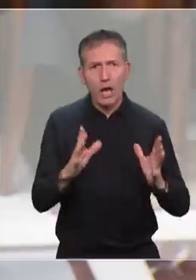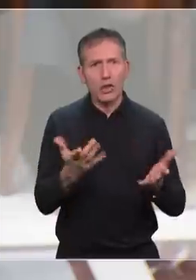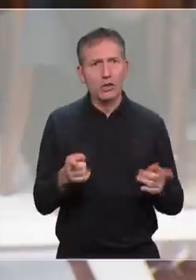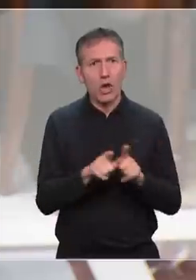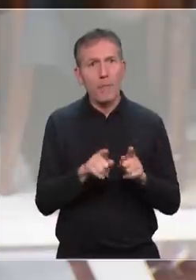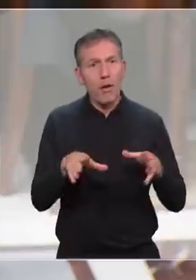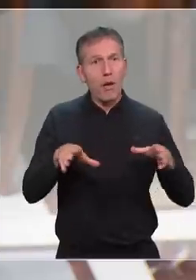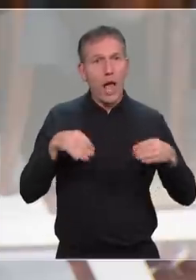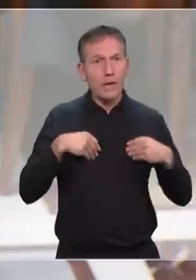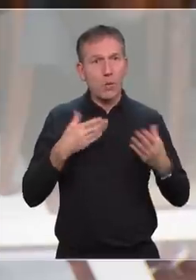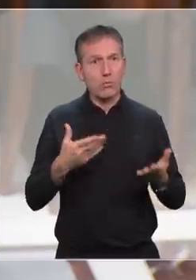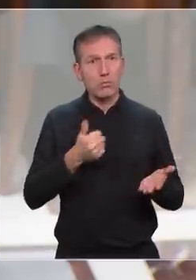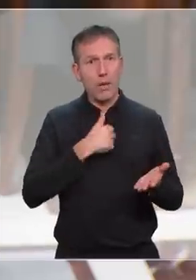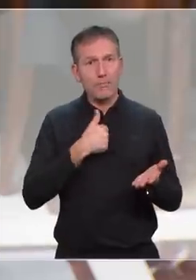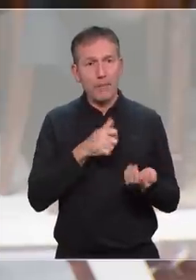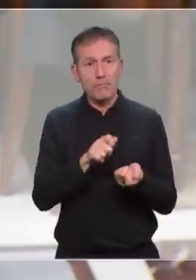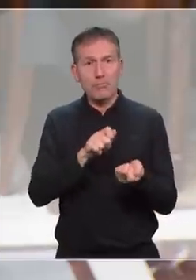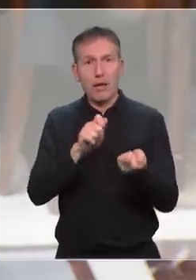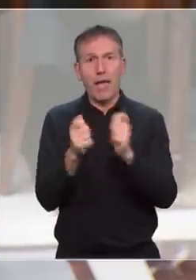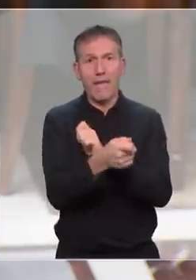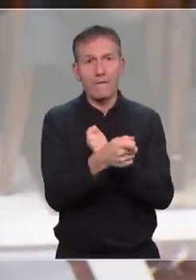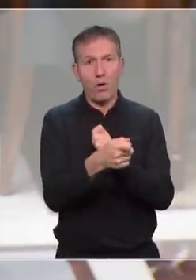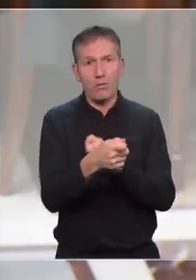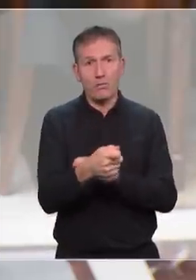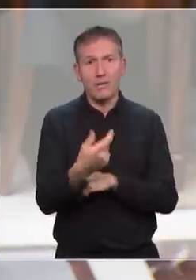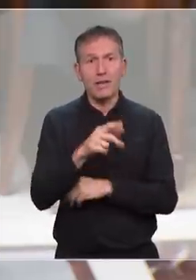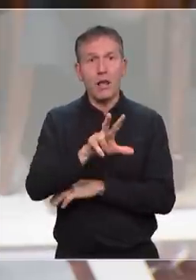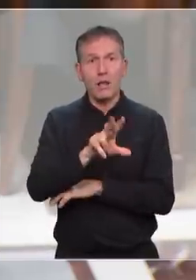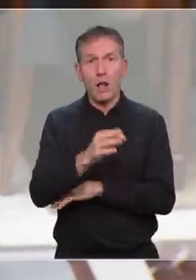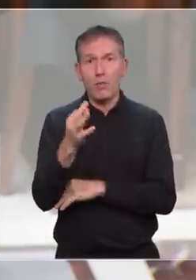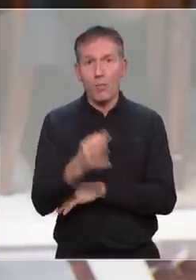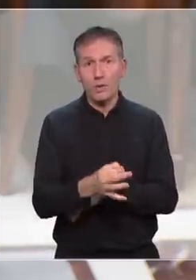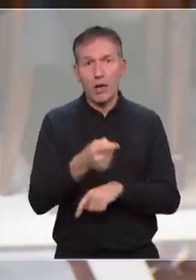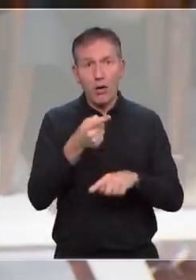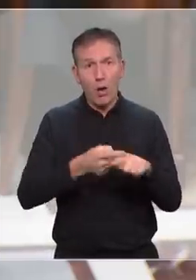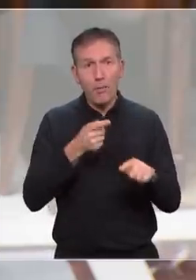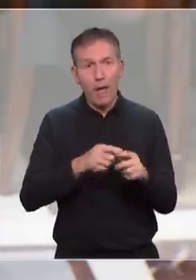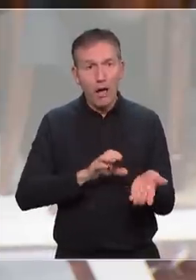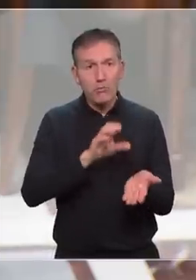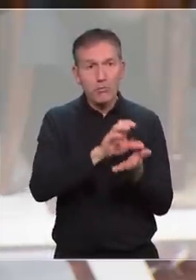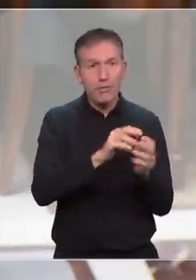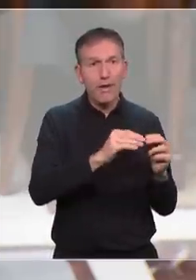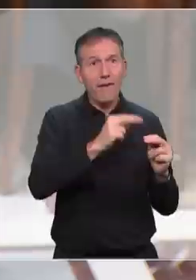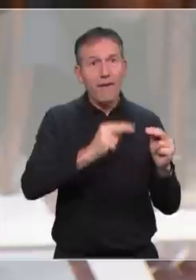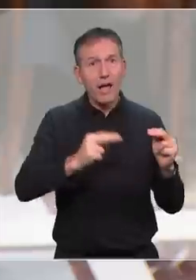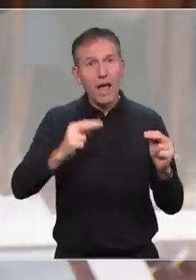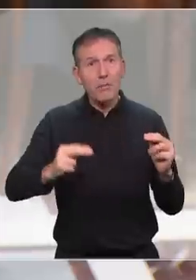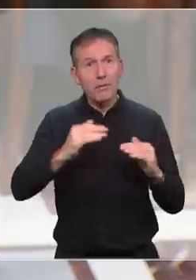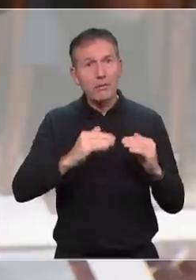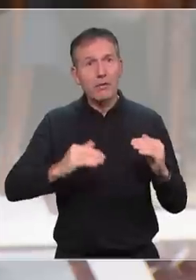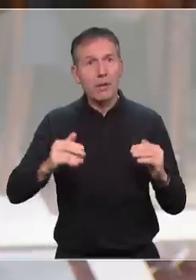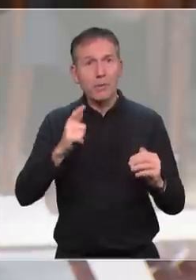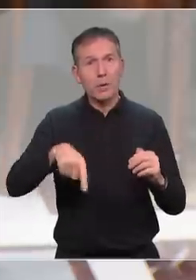porter une réforme qui vient porter à 30% la part de rémunération variable pour les hauts fonctionnaires de